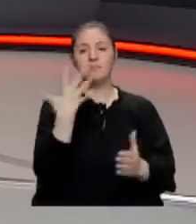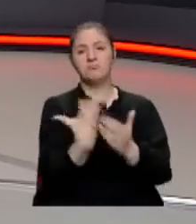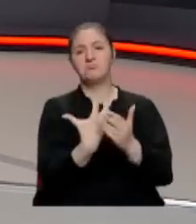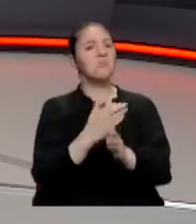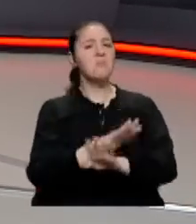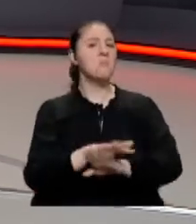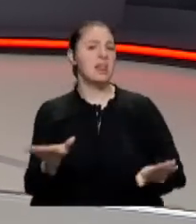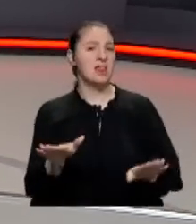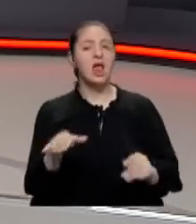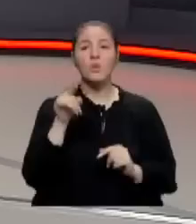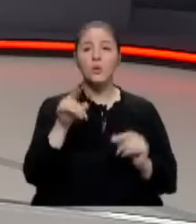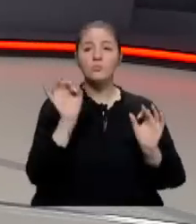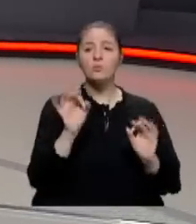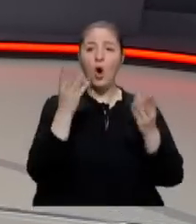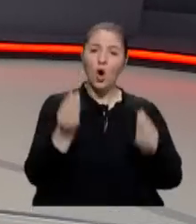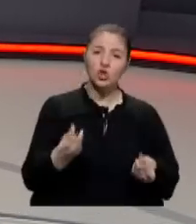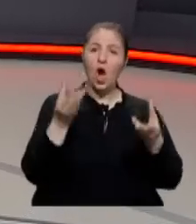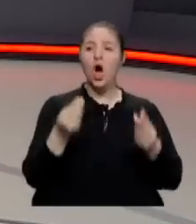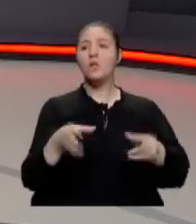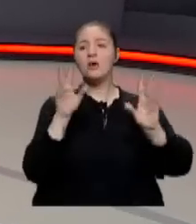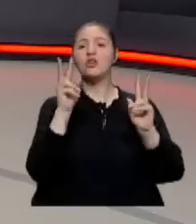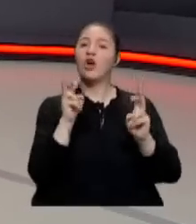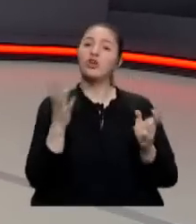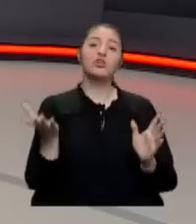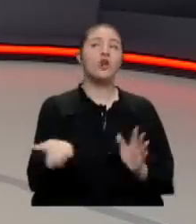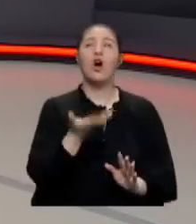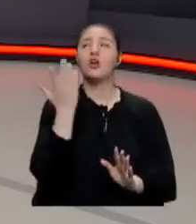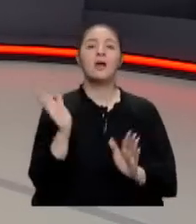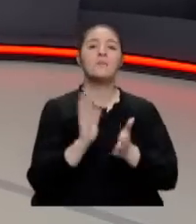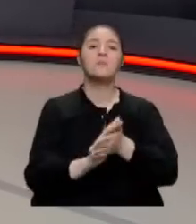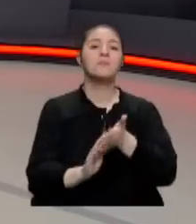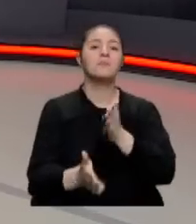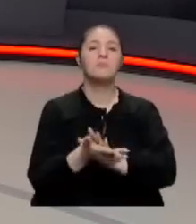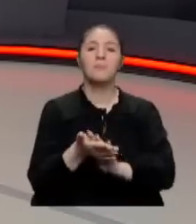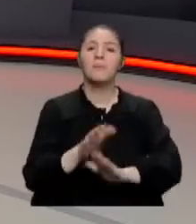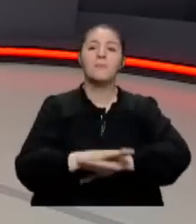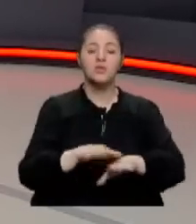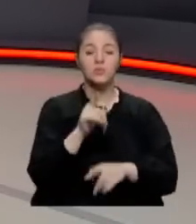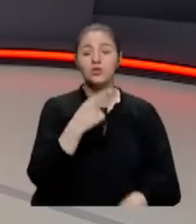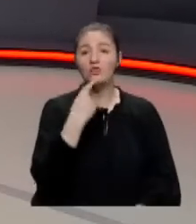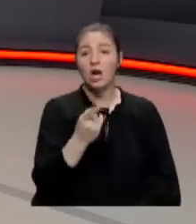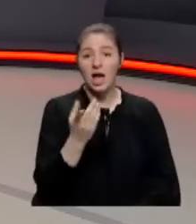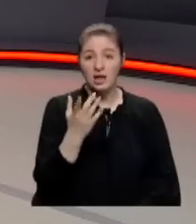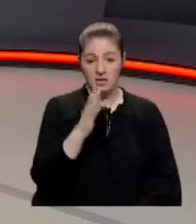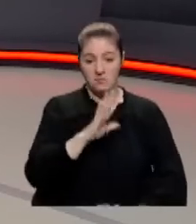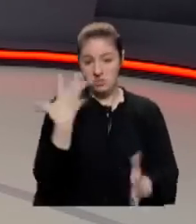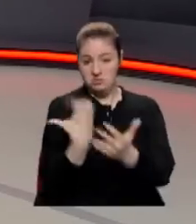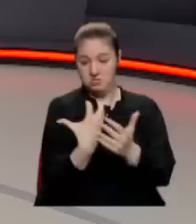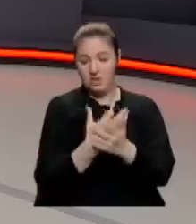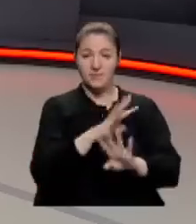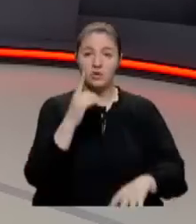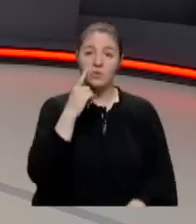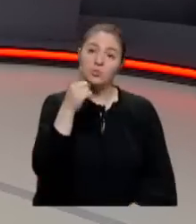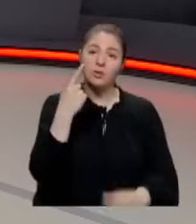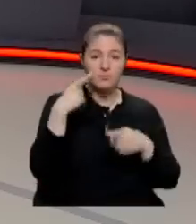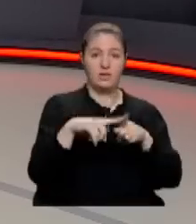geçti bu mümkün olur olmaz meselesini çoktan aştı bu beyan alındığına göre kayda geçtiğine